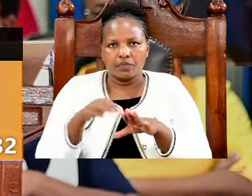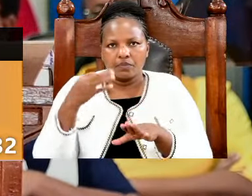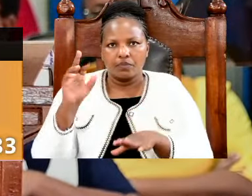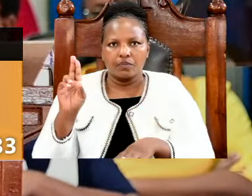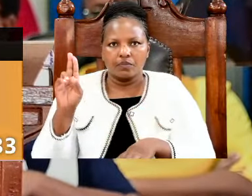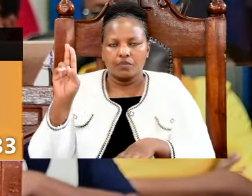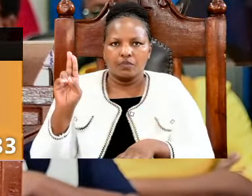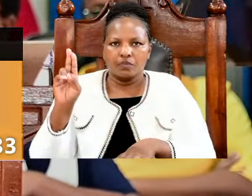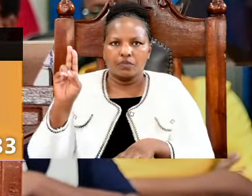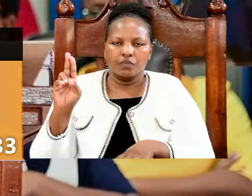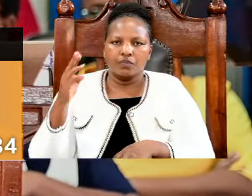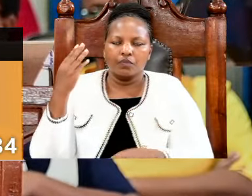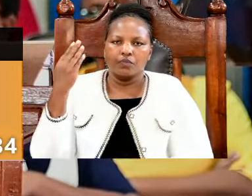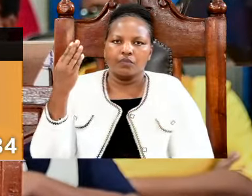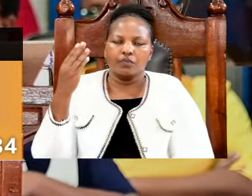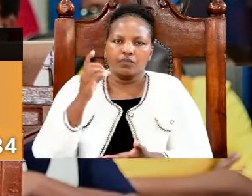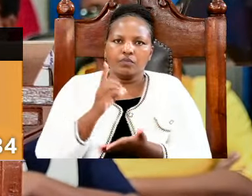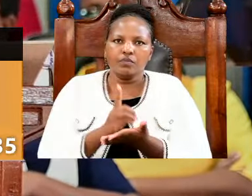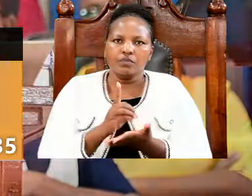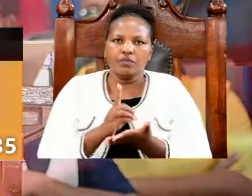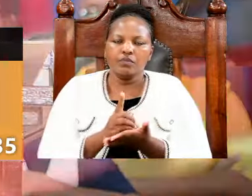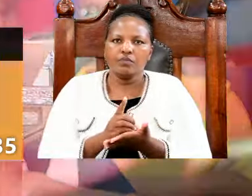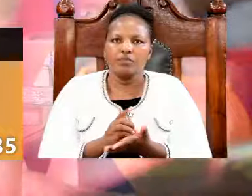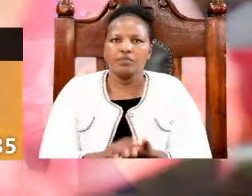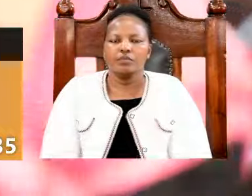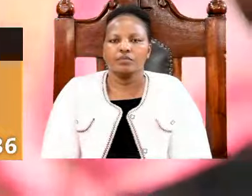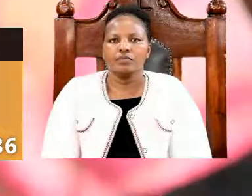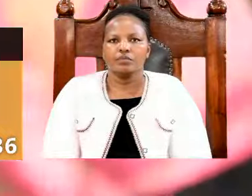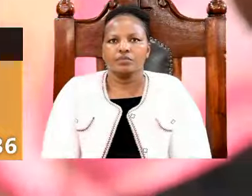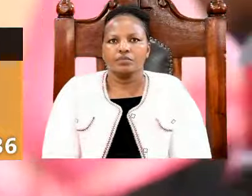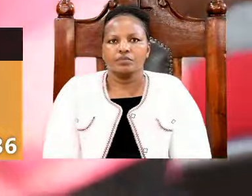4 district, na pia is a Sunday school